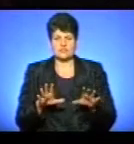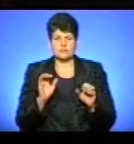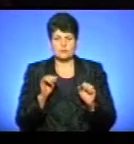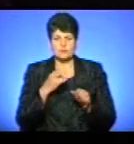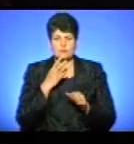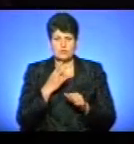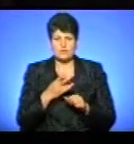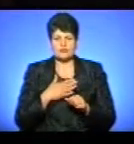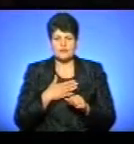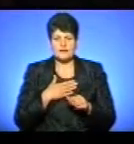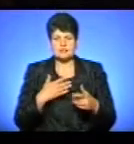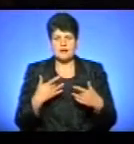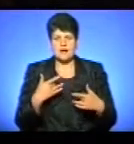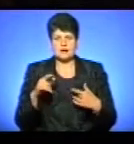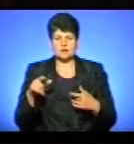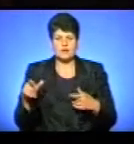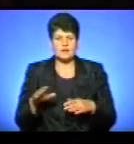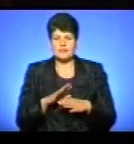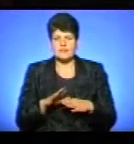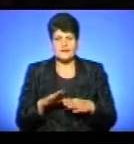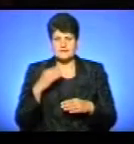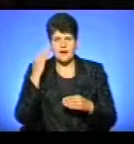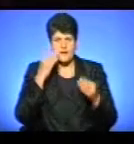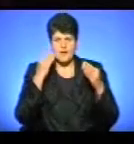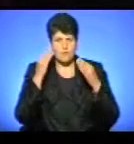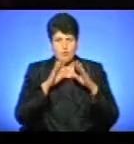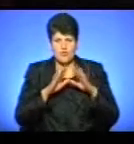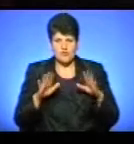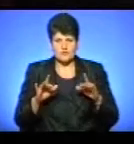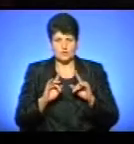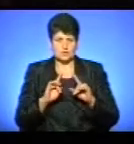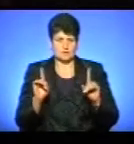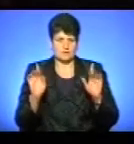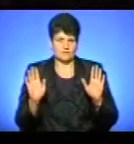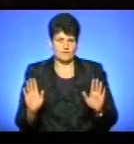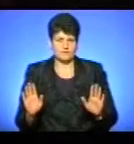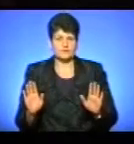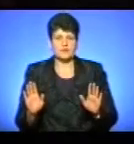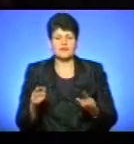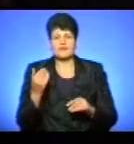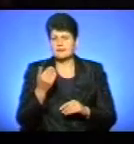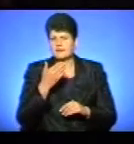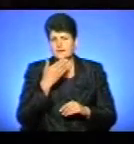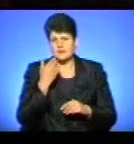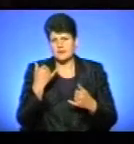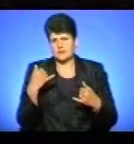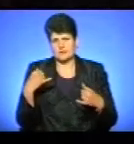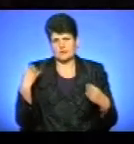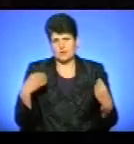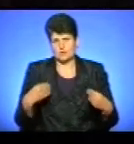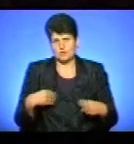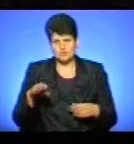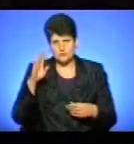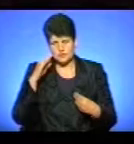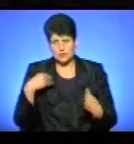що наші актори не загримовані, принаймні не загримовані особливим чином. На них немає дивних костюмів, чоловіки